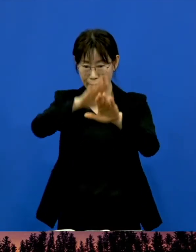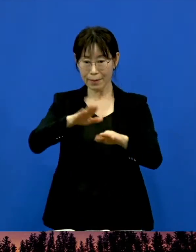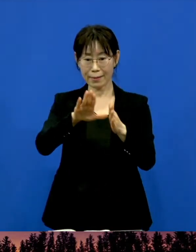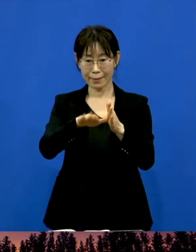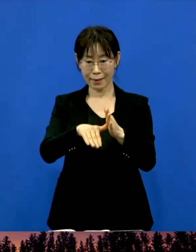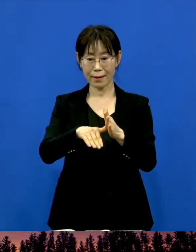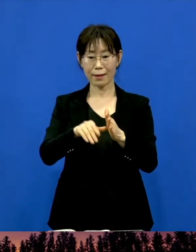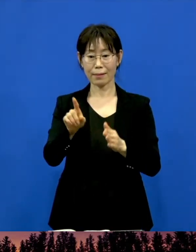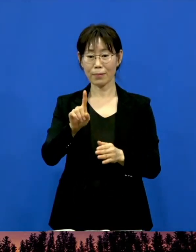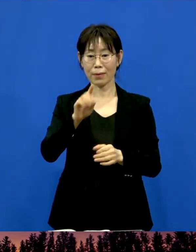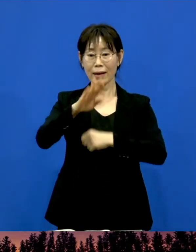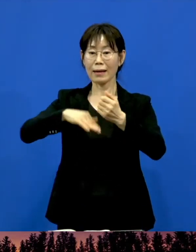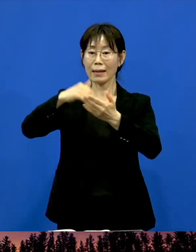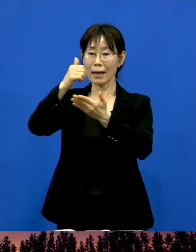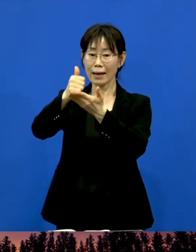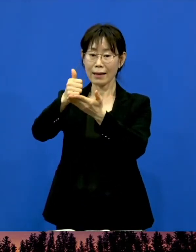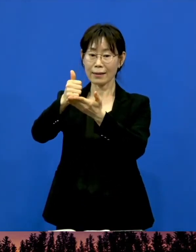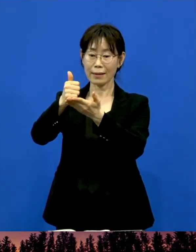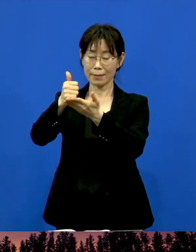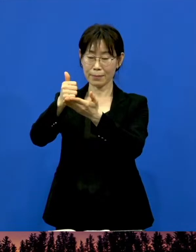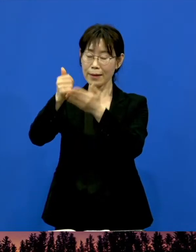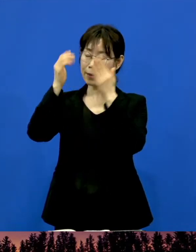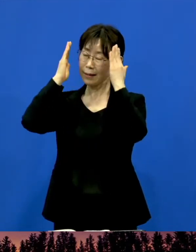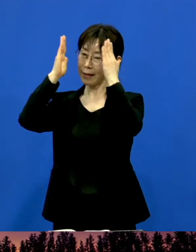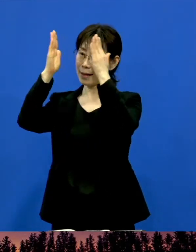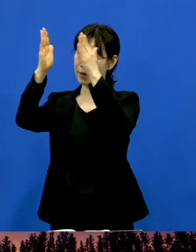향하는 우리의 시선을 하나님께로 향하는,